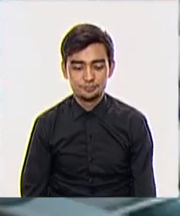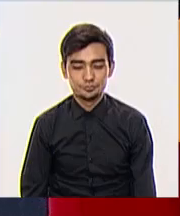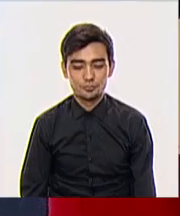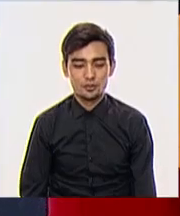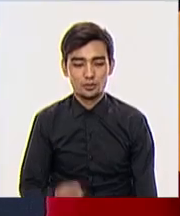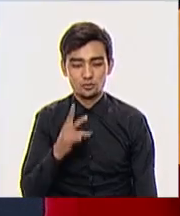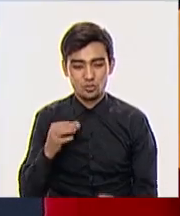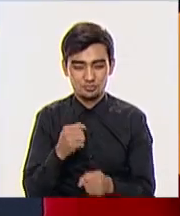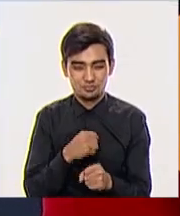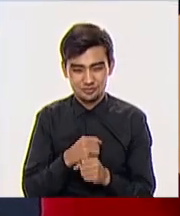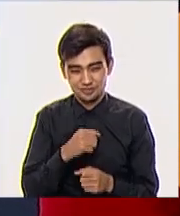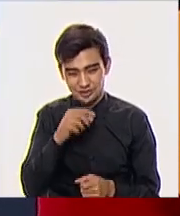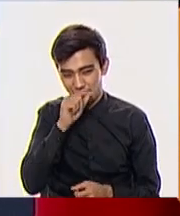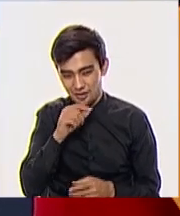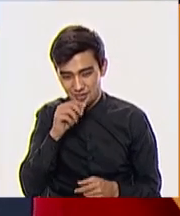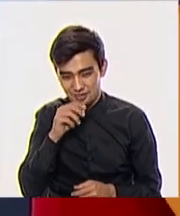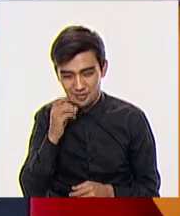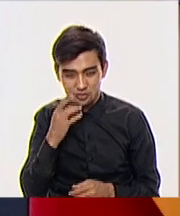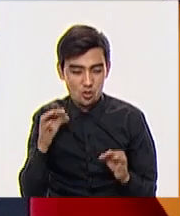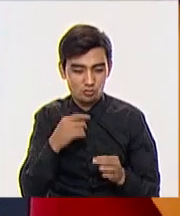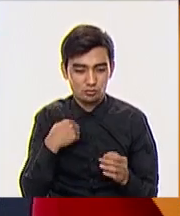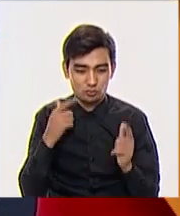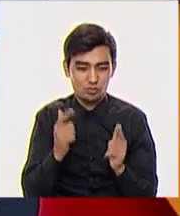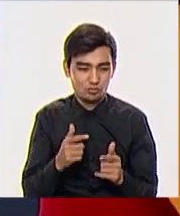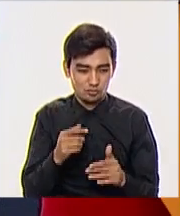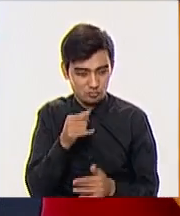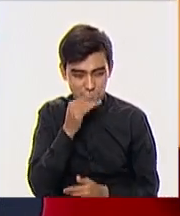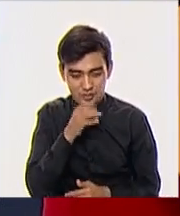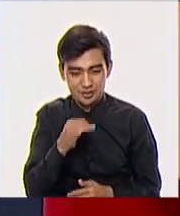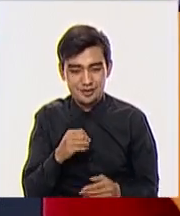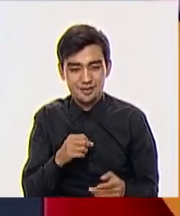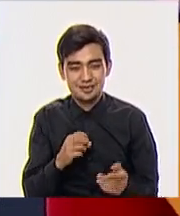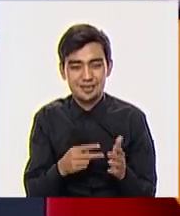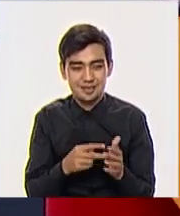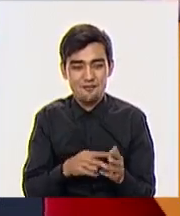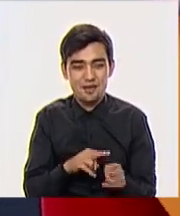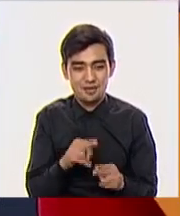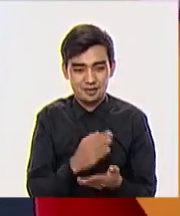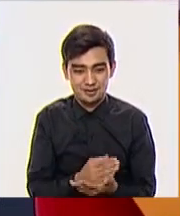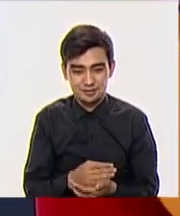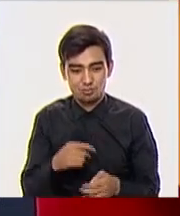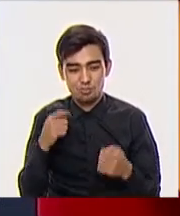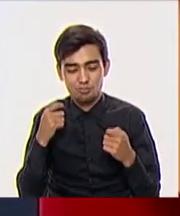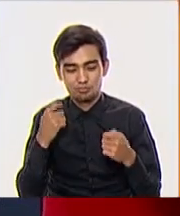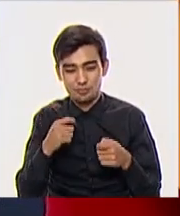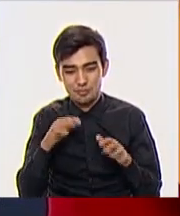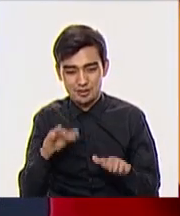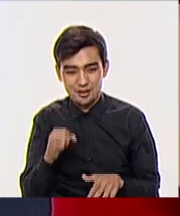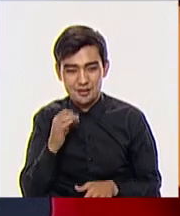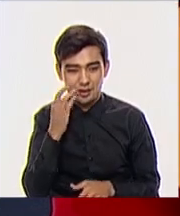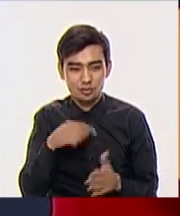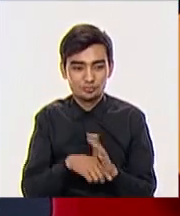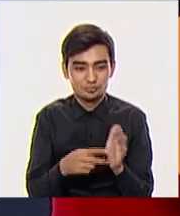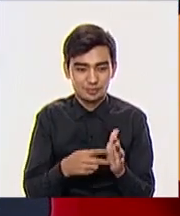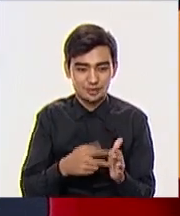Но производители яйца не согласны. Они считают, что на цену влияет только спрос и предложение на рынке. Сейчас себестоимость яйца